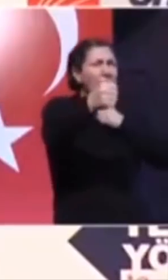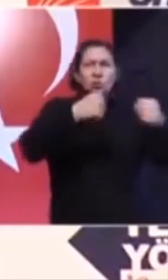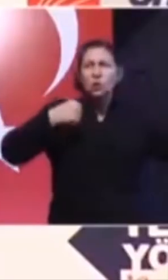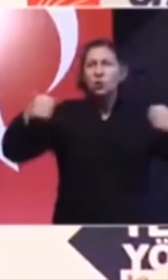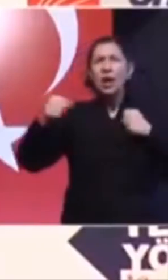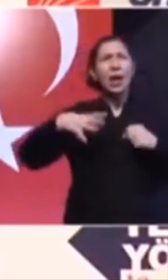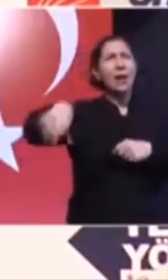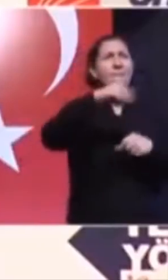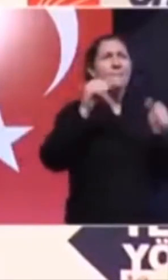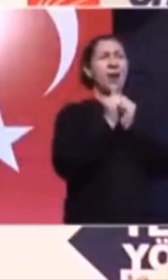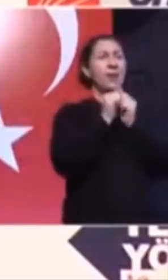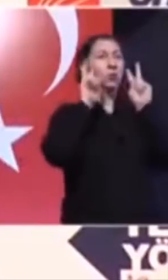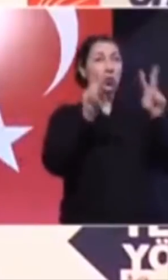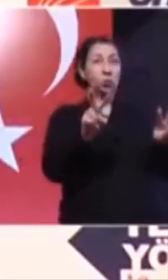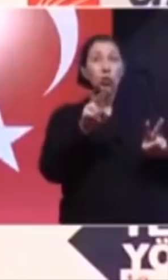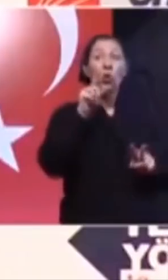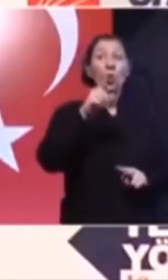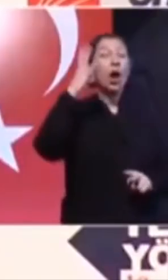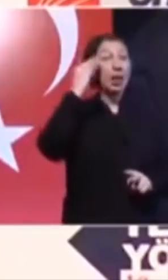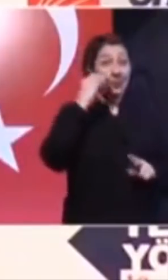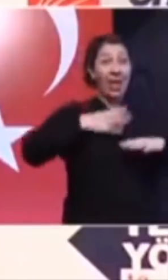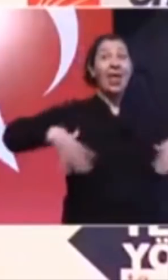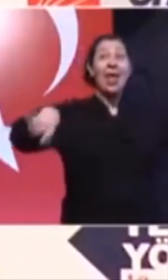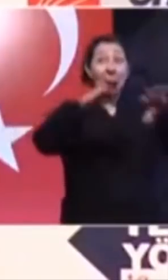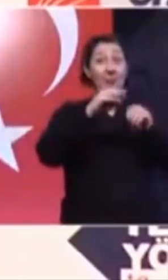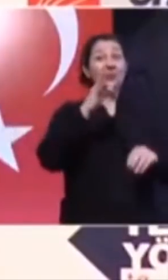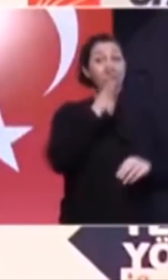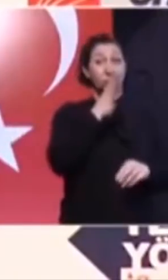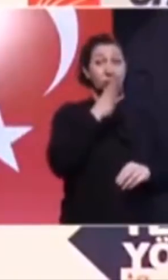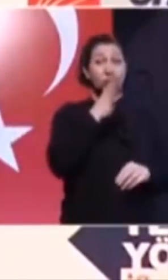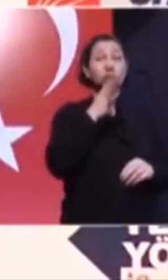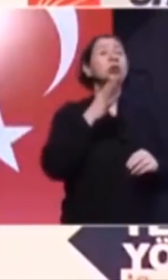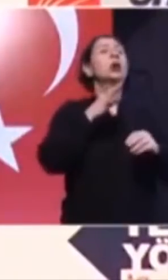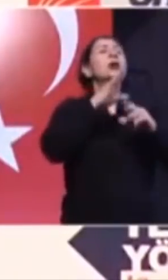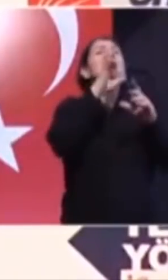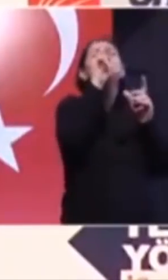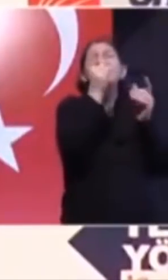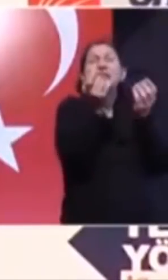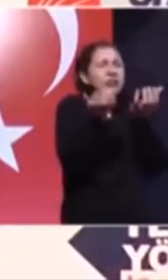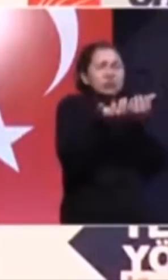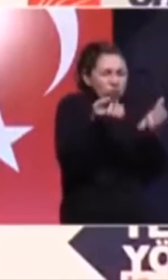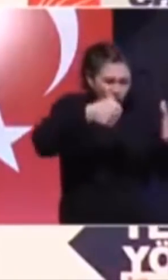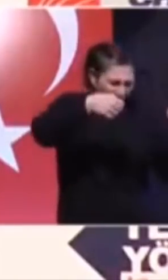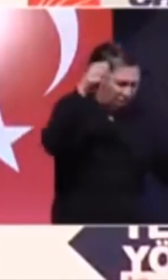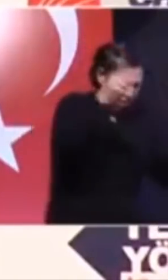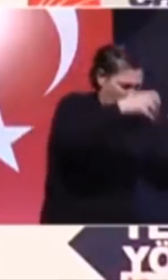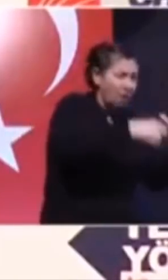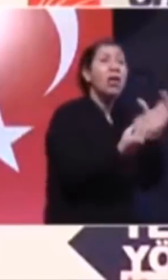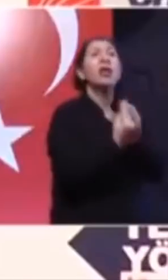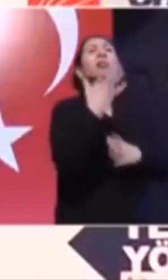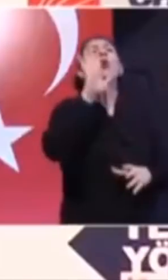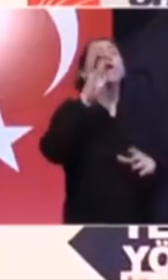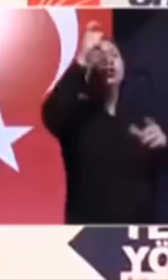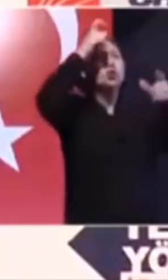görüyoruz. Bu manada hepimiz biliyoruz ki artık mızrak çuvala sığmıyor. Ülkedeki durumu